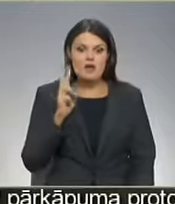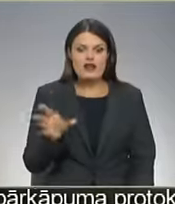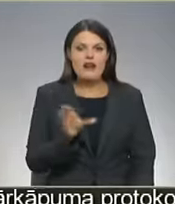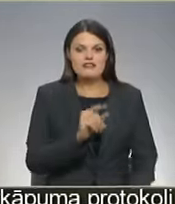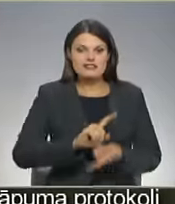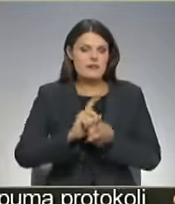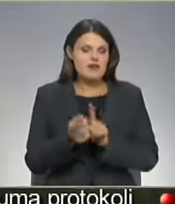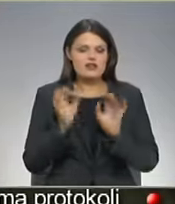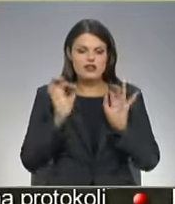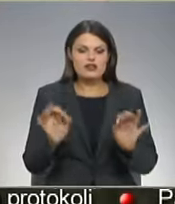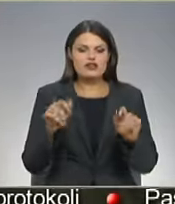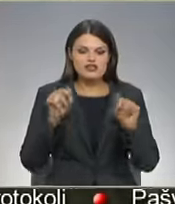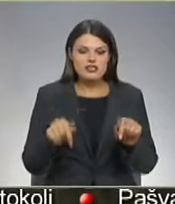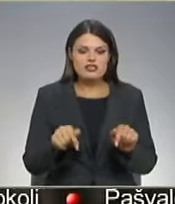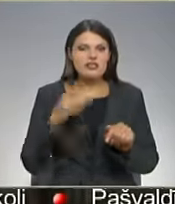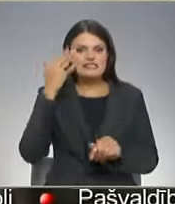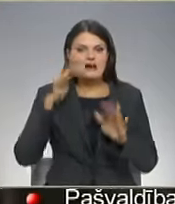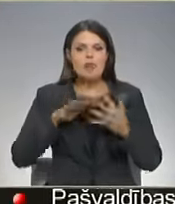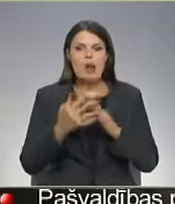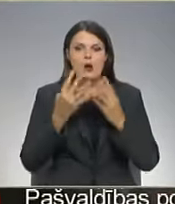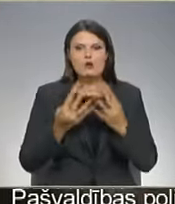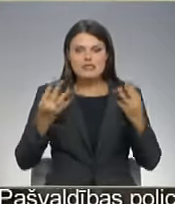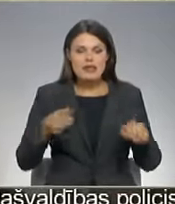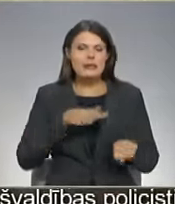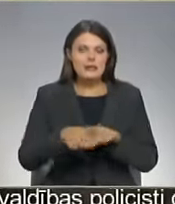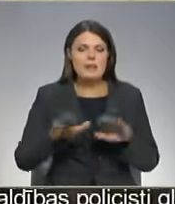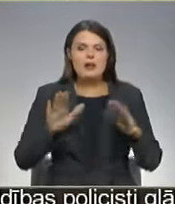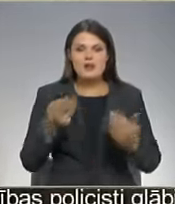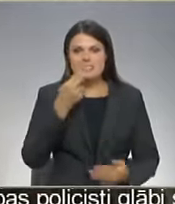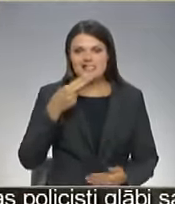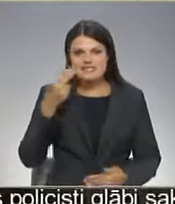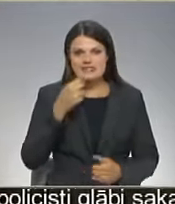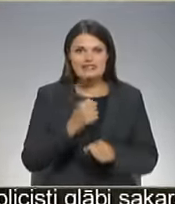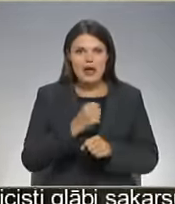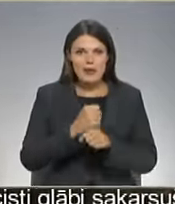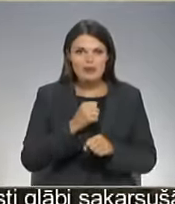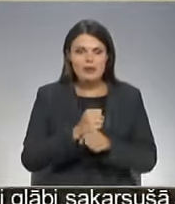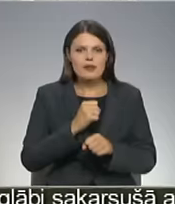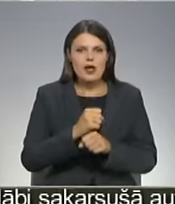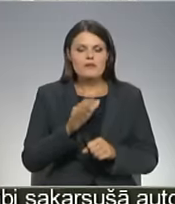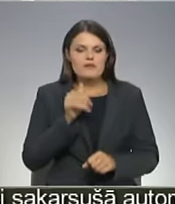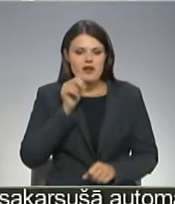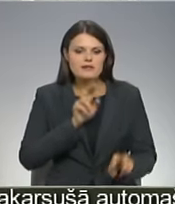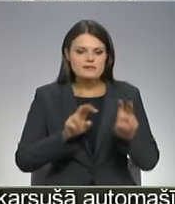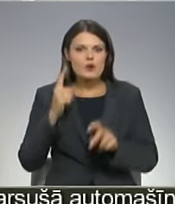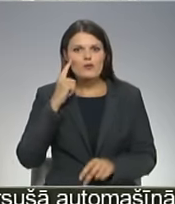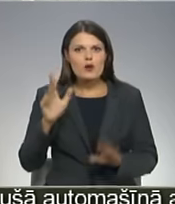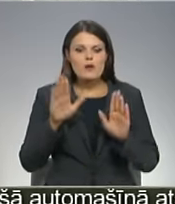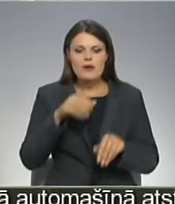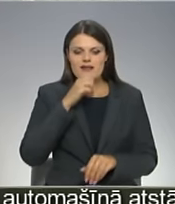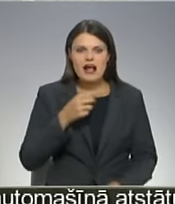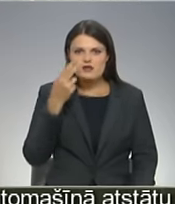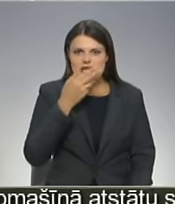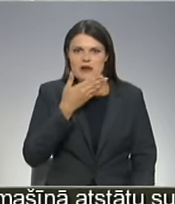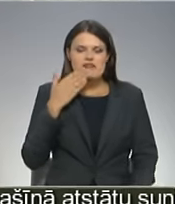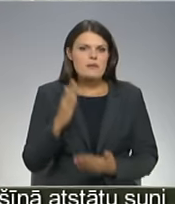viss pavērsīsies tieši šādi. Sapnis par lauku sētu bija piepildīts, taču saimniekošanas virziens bija vēl meklējumos. Doma par kazu saimniecību pilnīgi